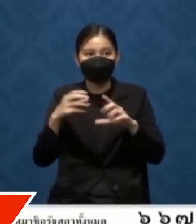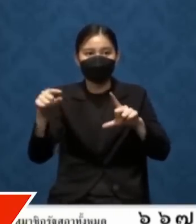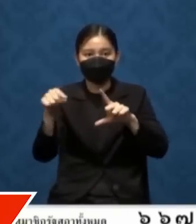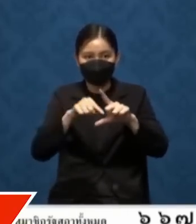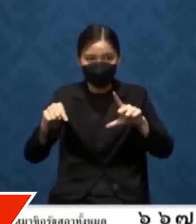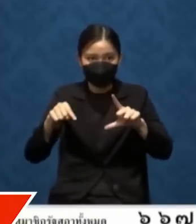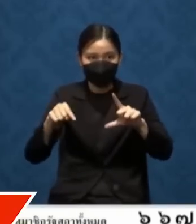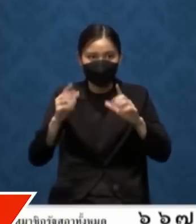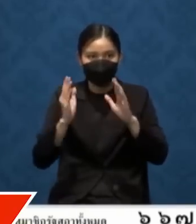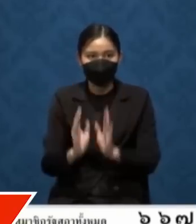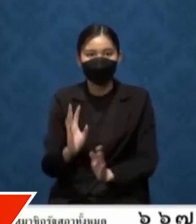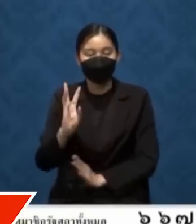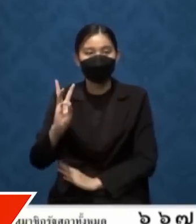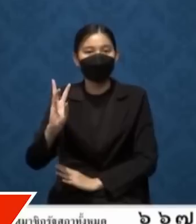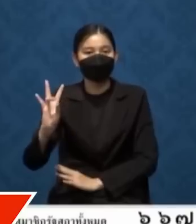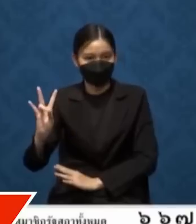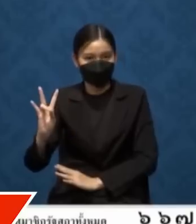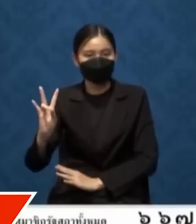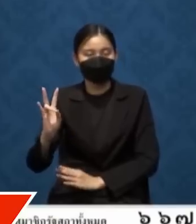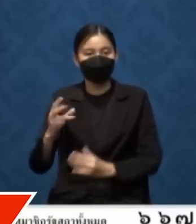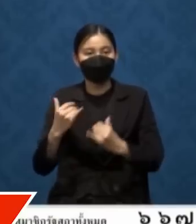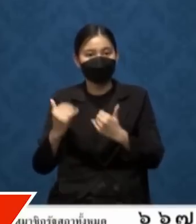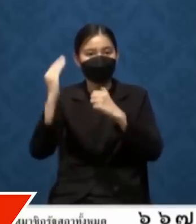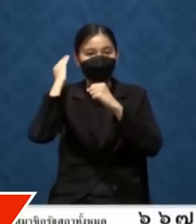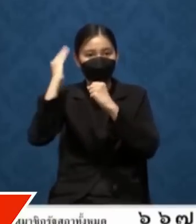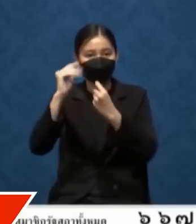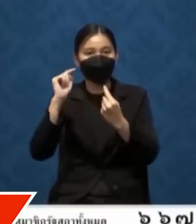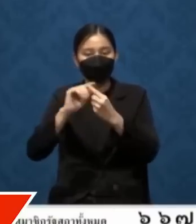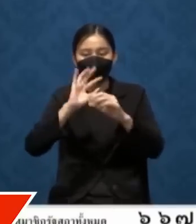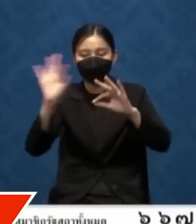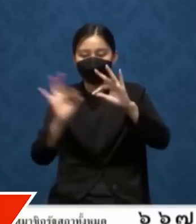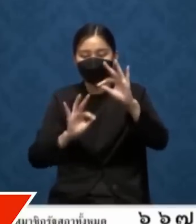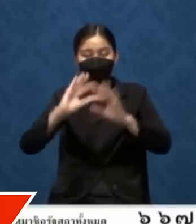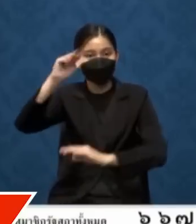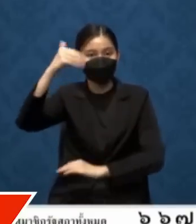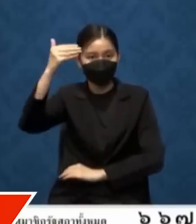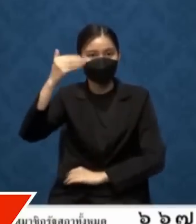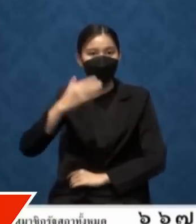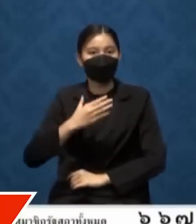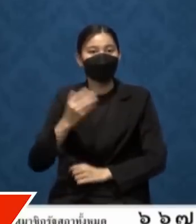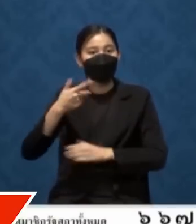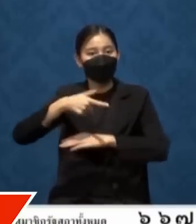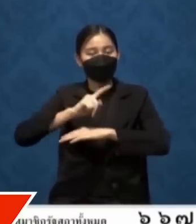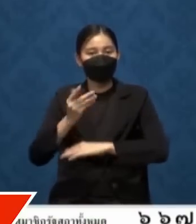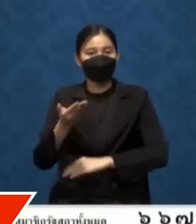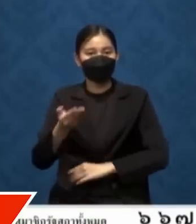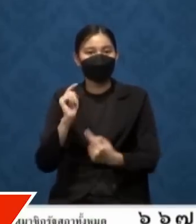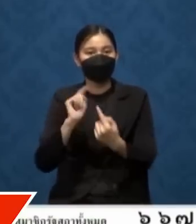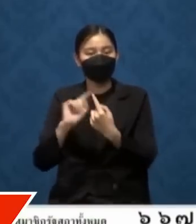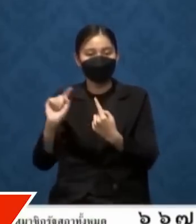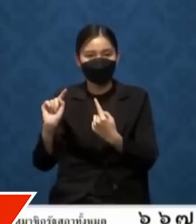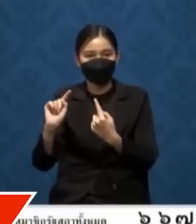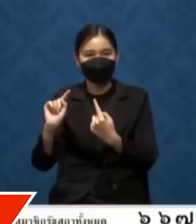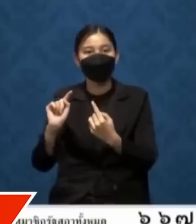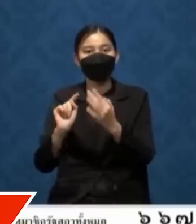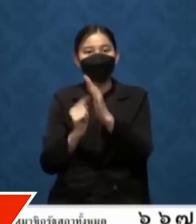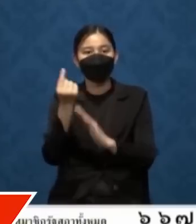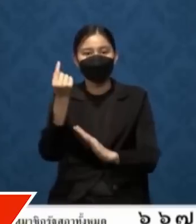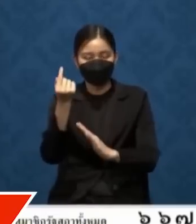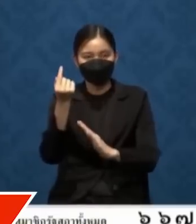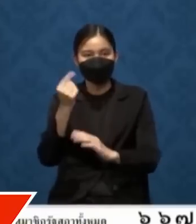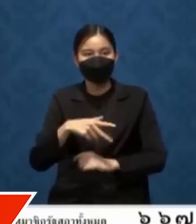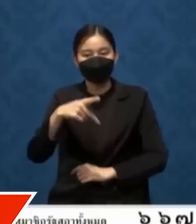ละห้อง ชานนประเด็แรกเลยครับ